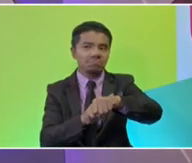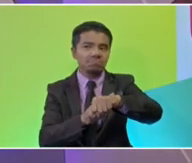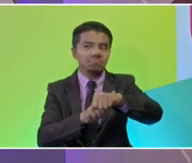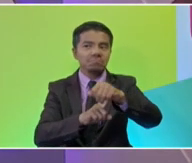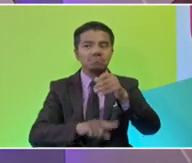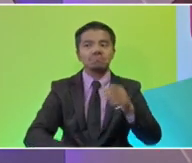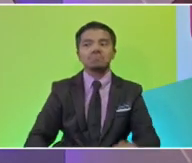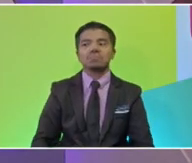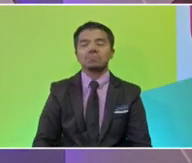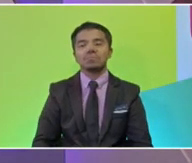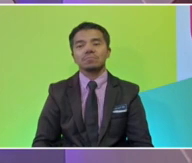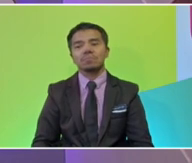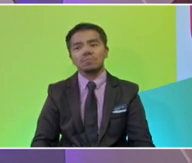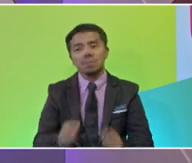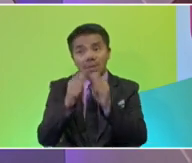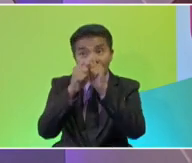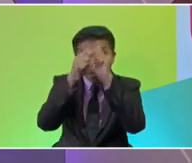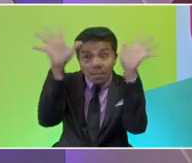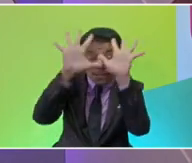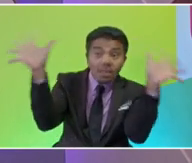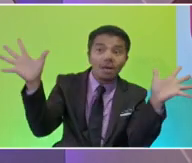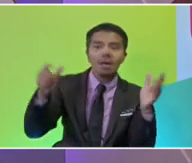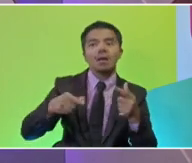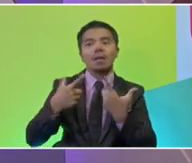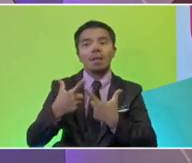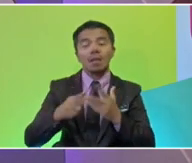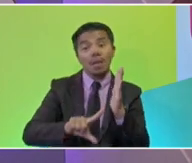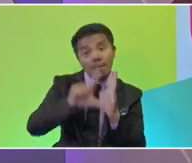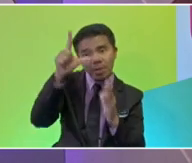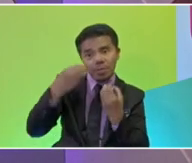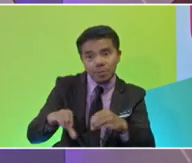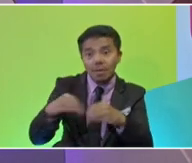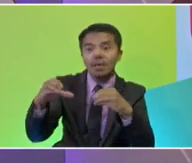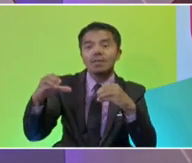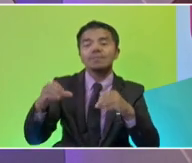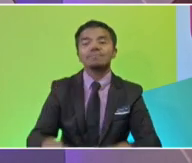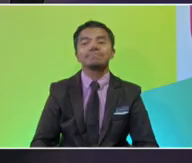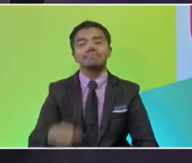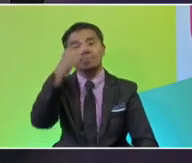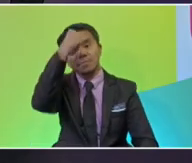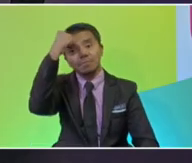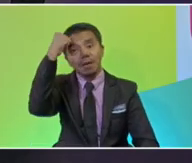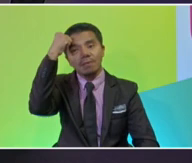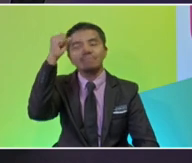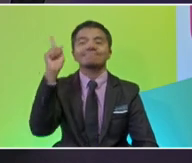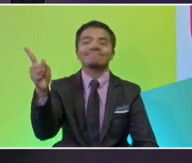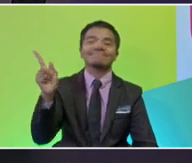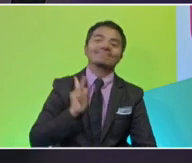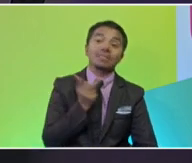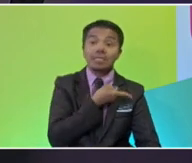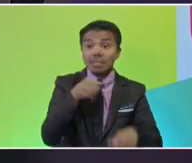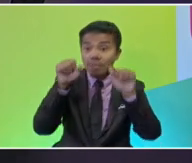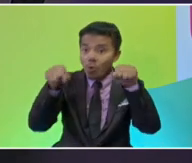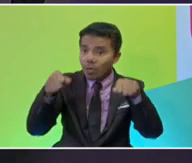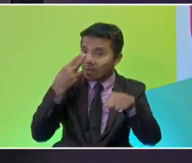tadi kenapa Senang dilakukan tersebut sebab kita boleh nampak kita boleh lihat ya betul jadi